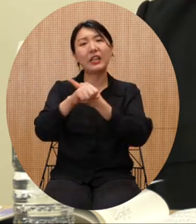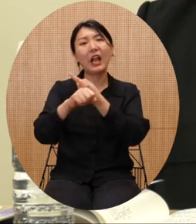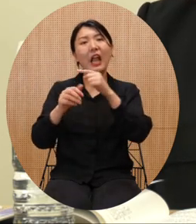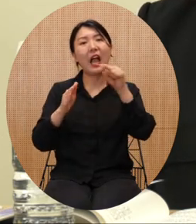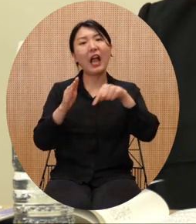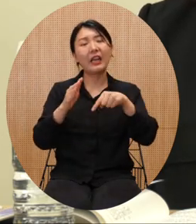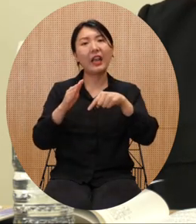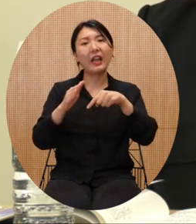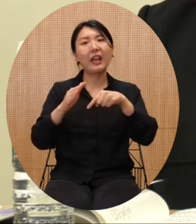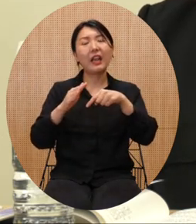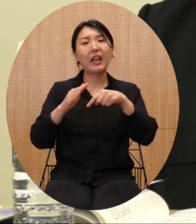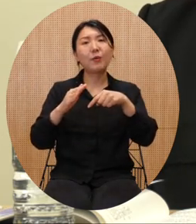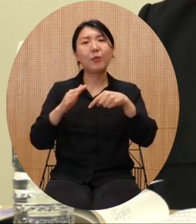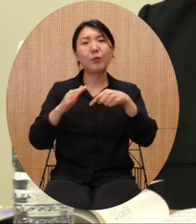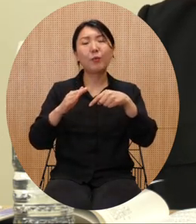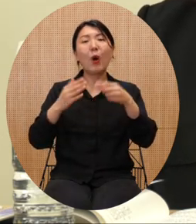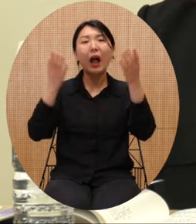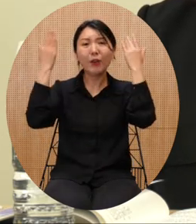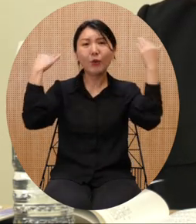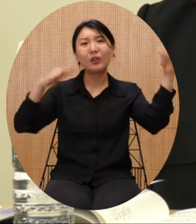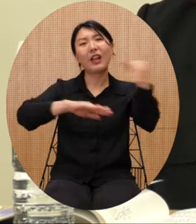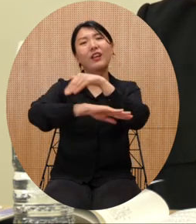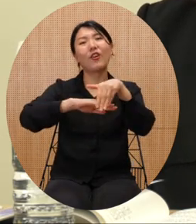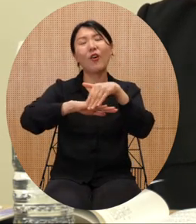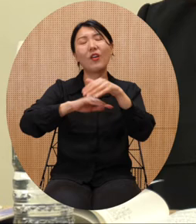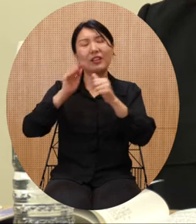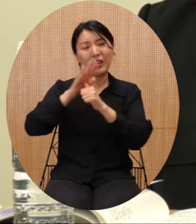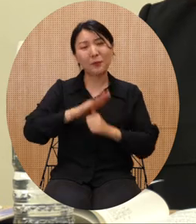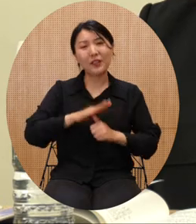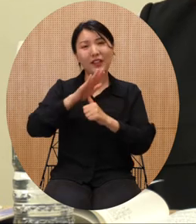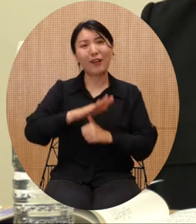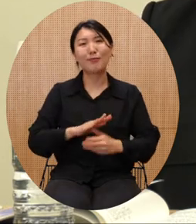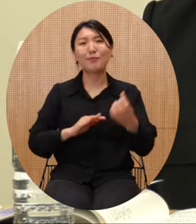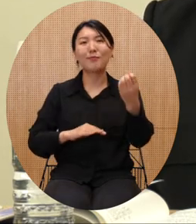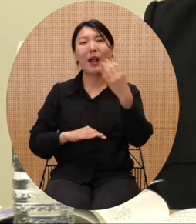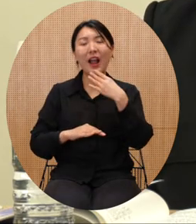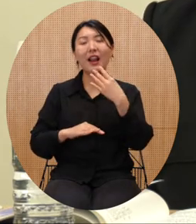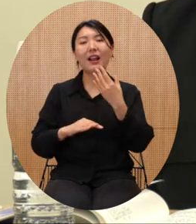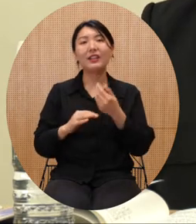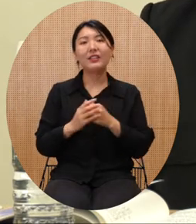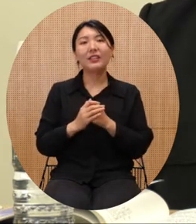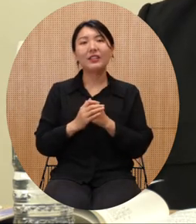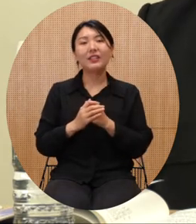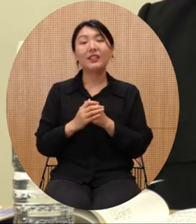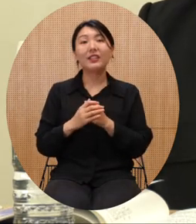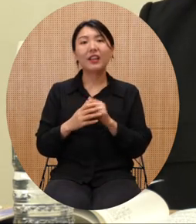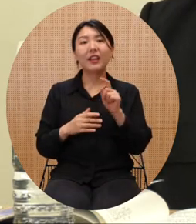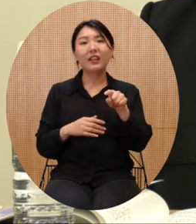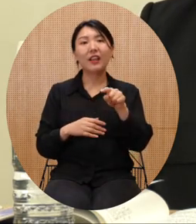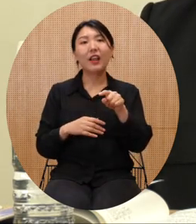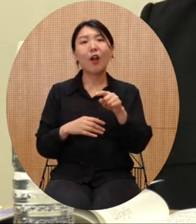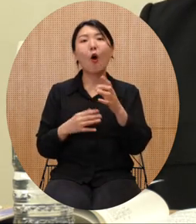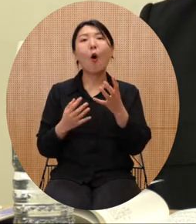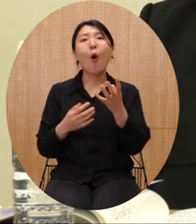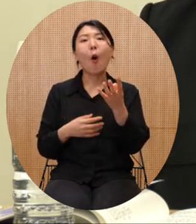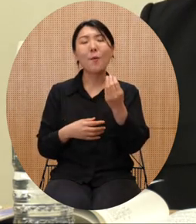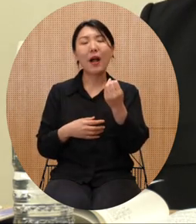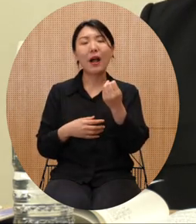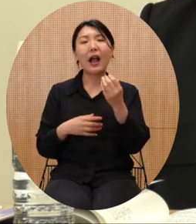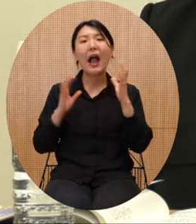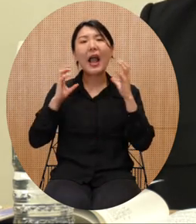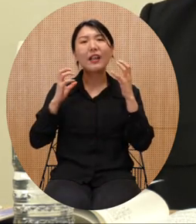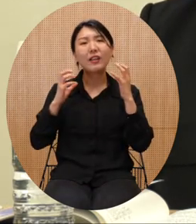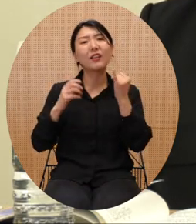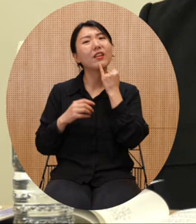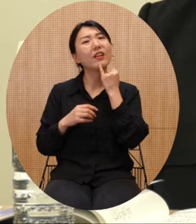통학도 감수하겠다고 말을 하는데 그게 과연 얼마나 아이들이 유지가 될지도 솔직히